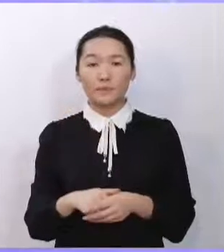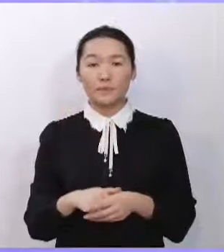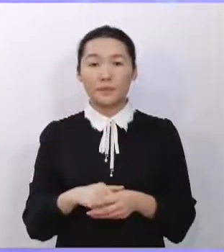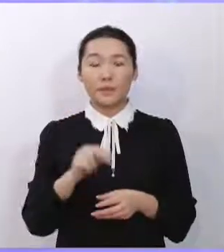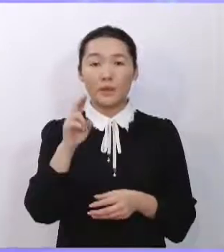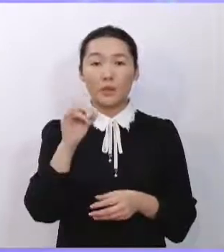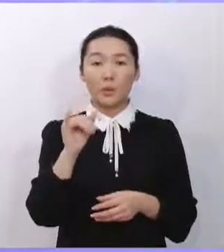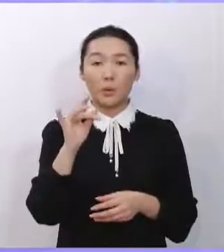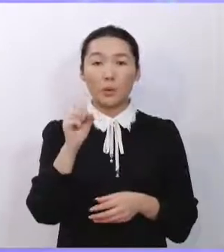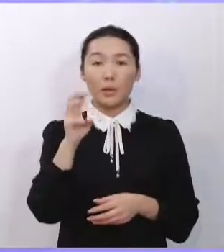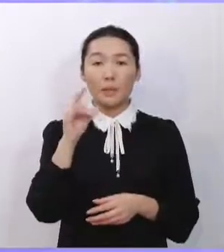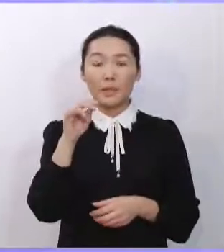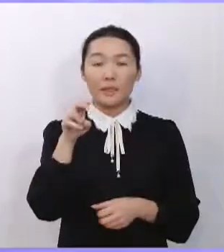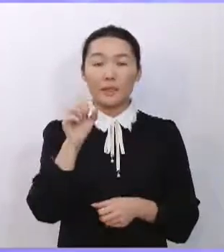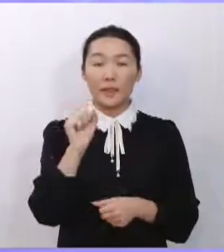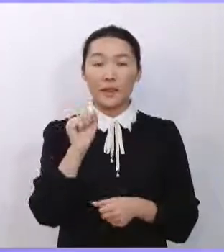Курамында.